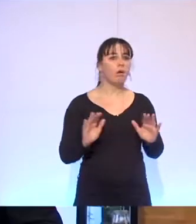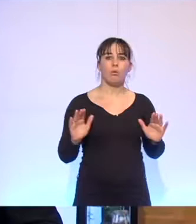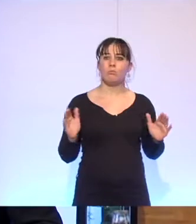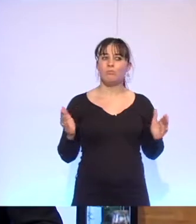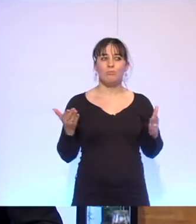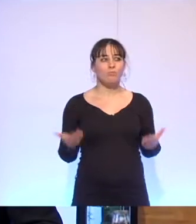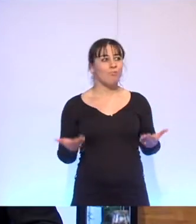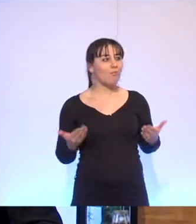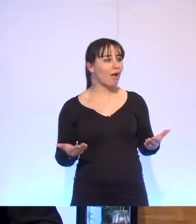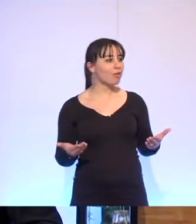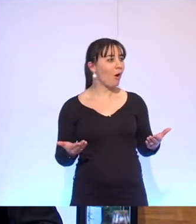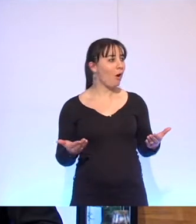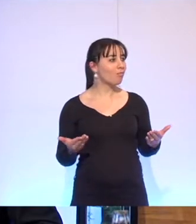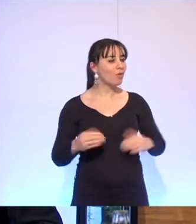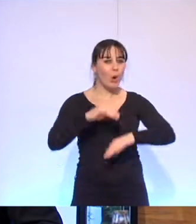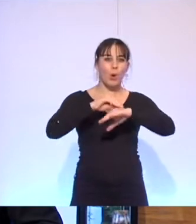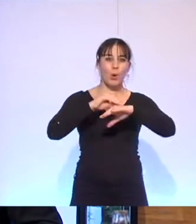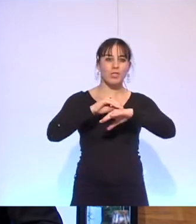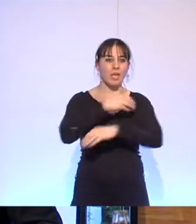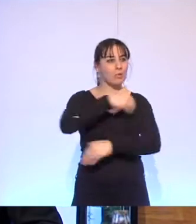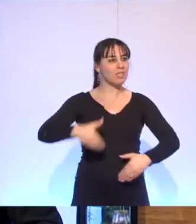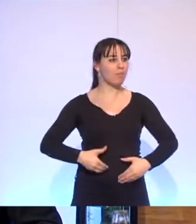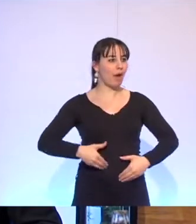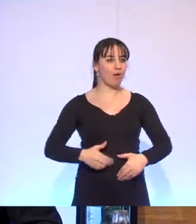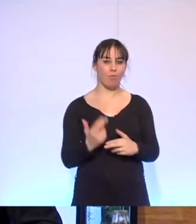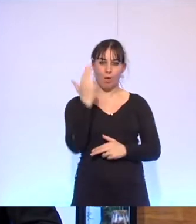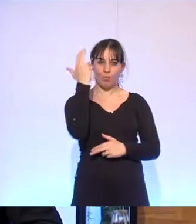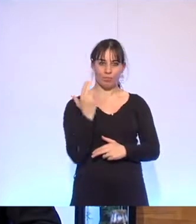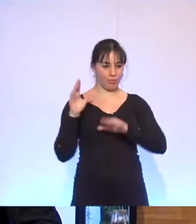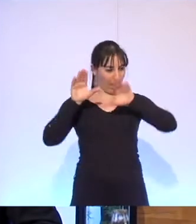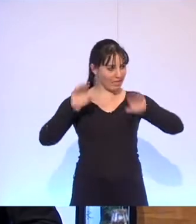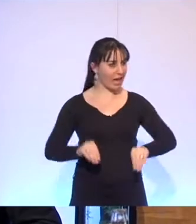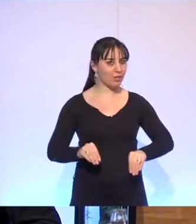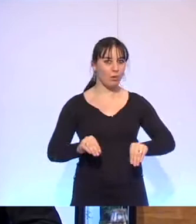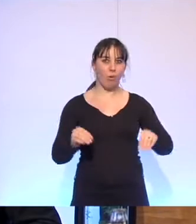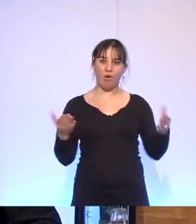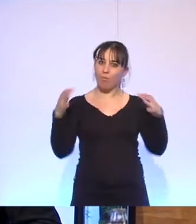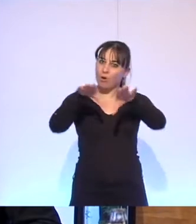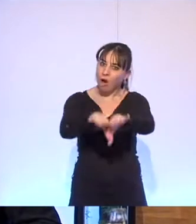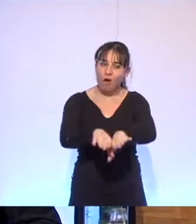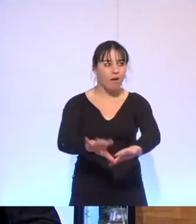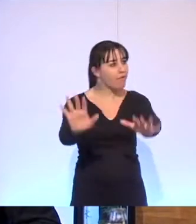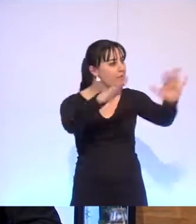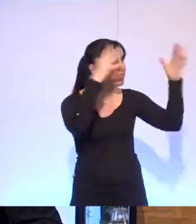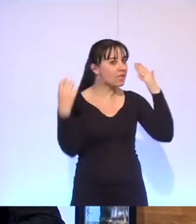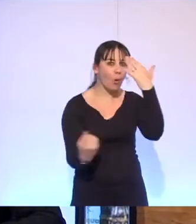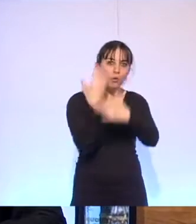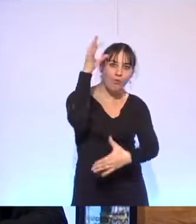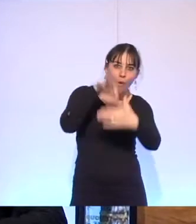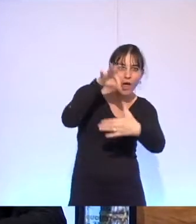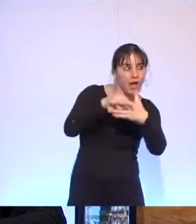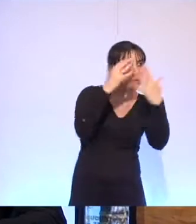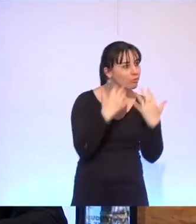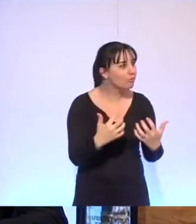C'est maintenant l'heure de clore ce conseil municipal d'installation. Donc félicitations à tous les nouveaux élus et donc nous espérons